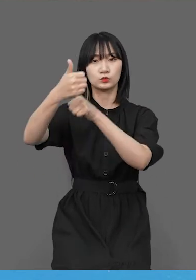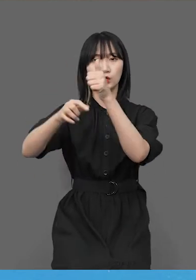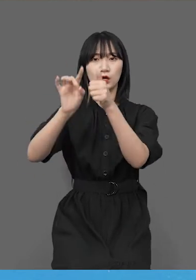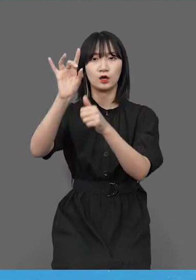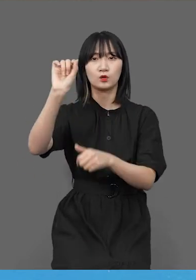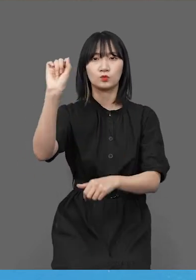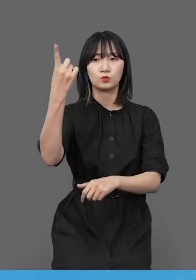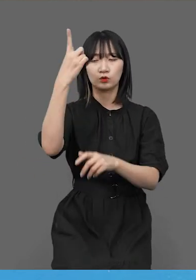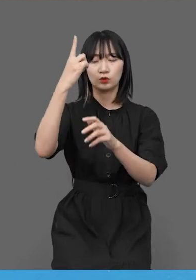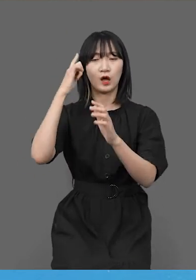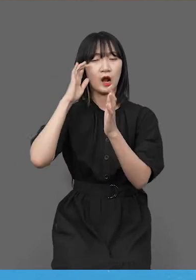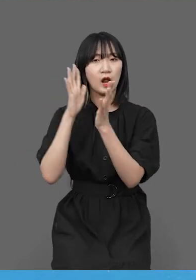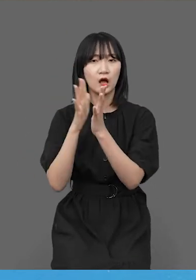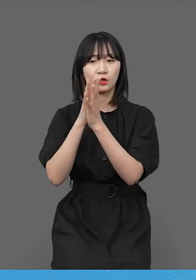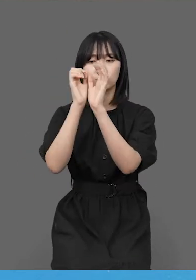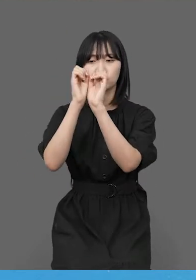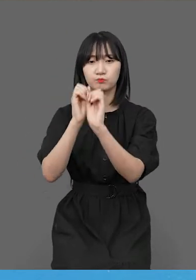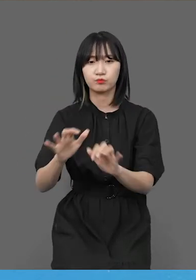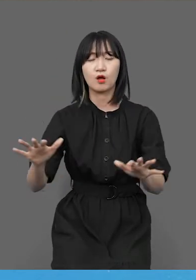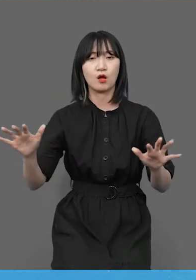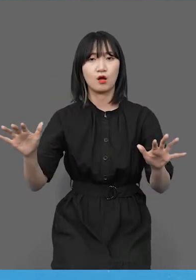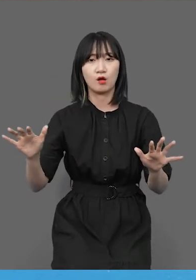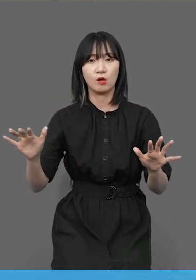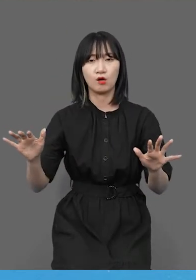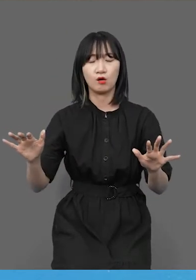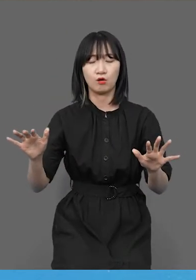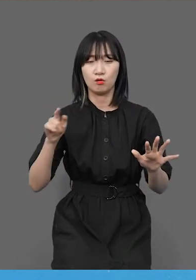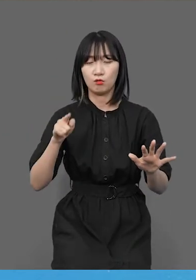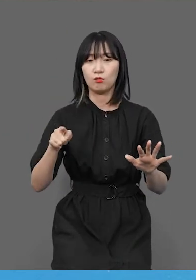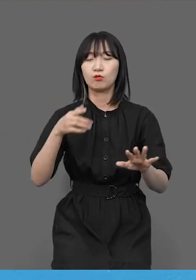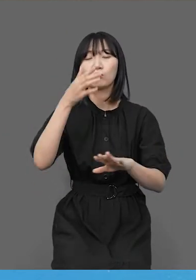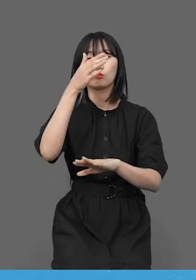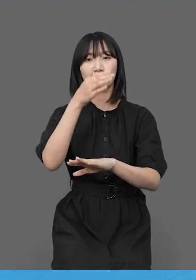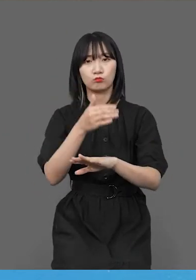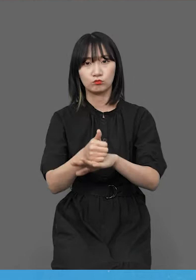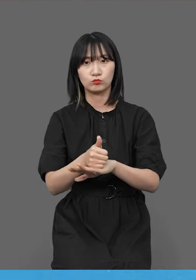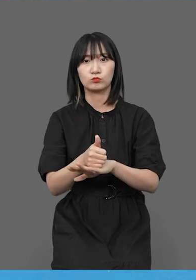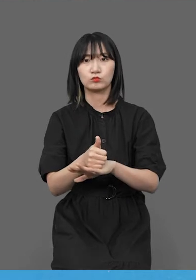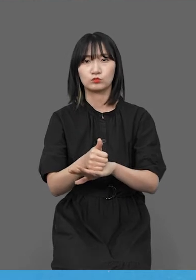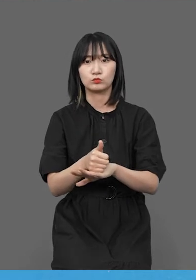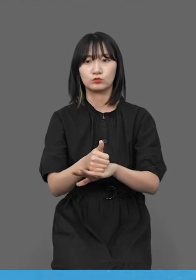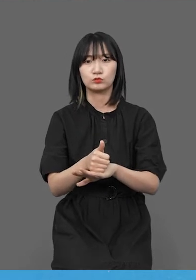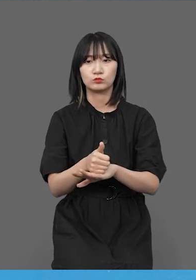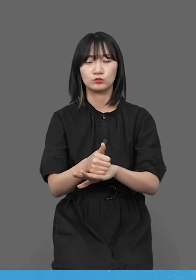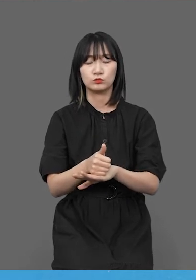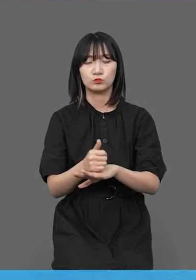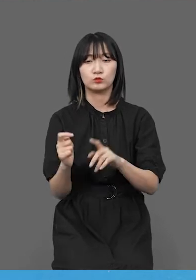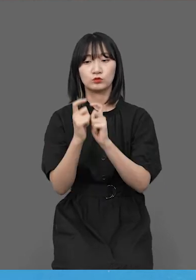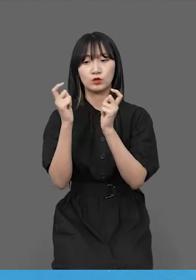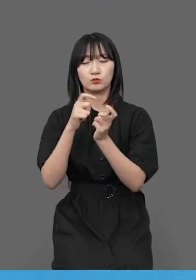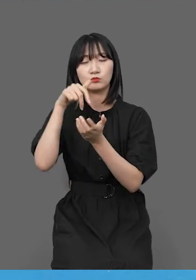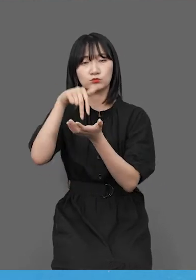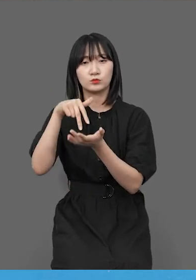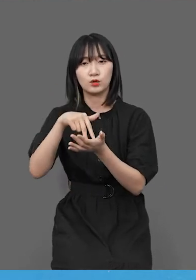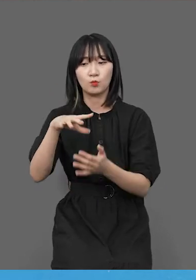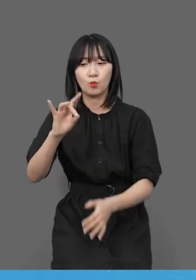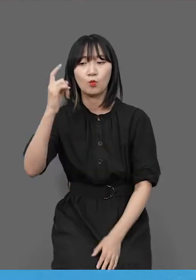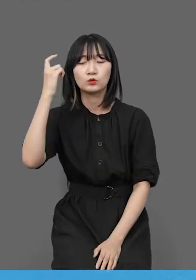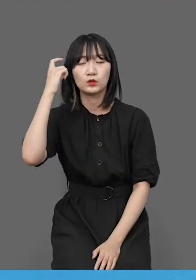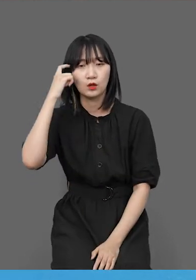모든 생물이 스스로 발생했다라고 하는 필연적인 결과를 먼저 생각하고,